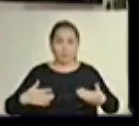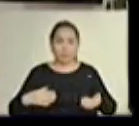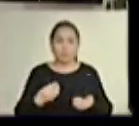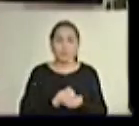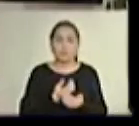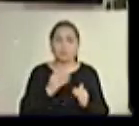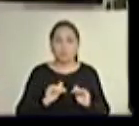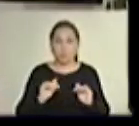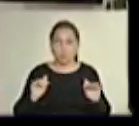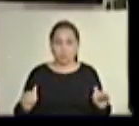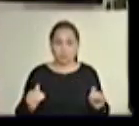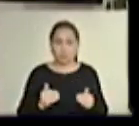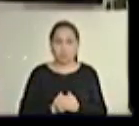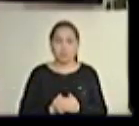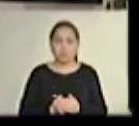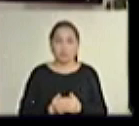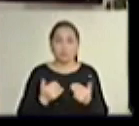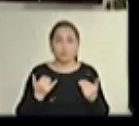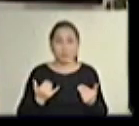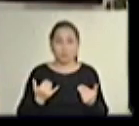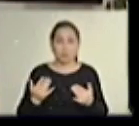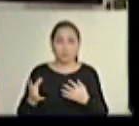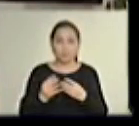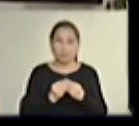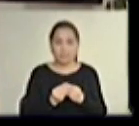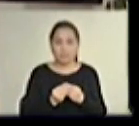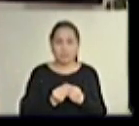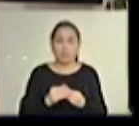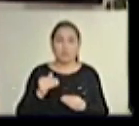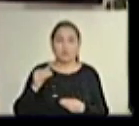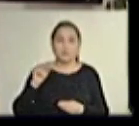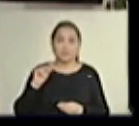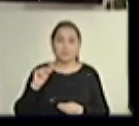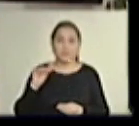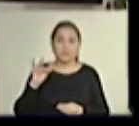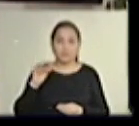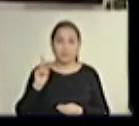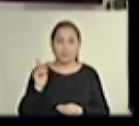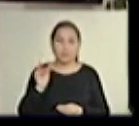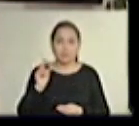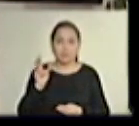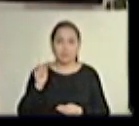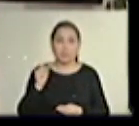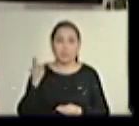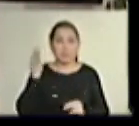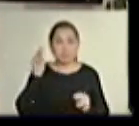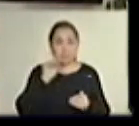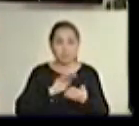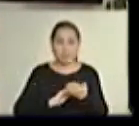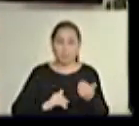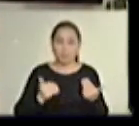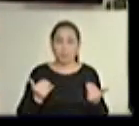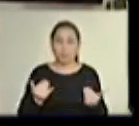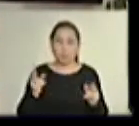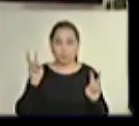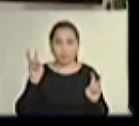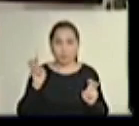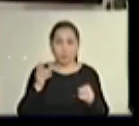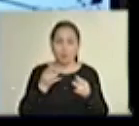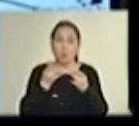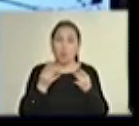Assalomu alaykum aziz o'quvchilar. Bugun biz siz bilan fizika darsini davom ettiramiz. Bugungi mavzuyimiz